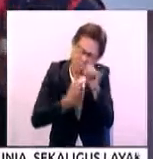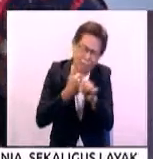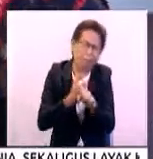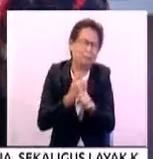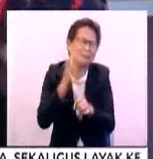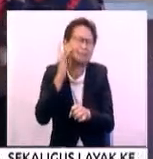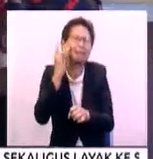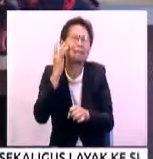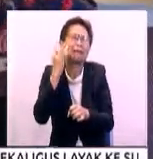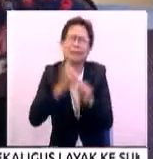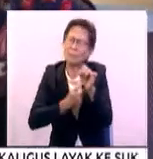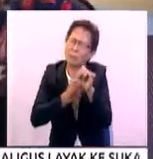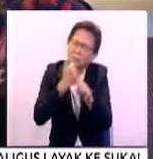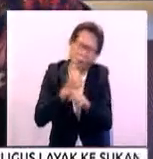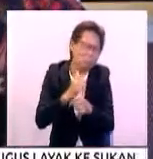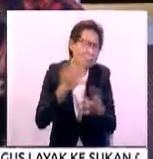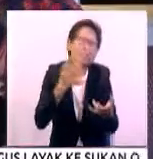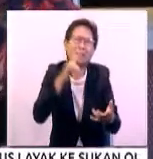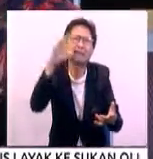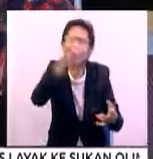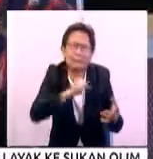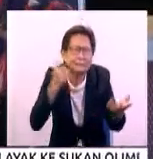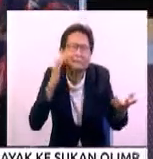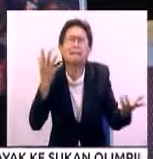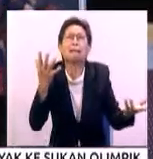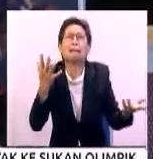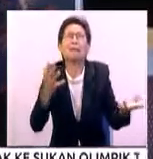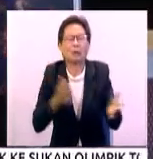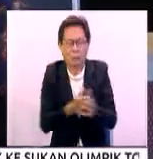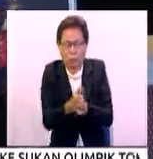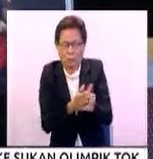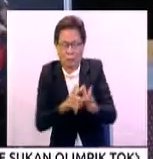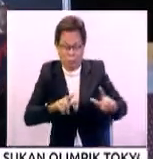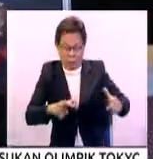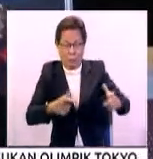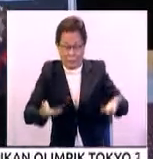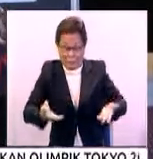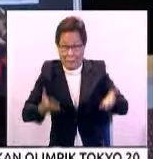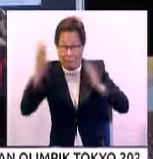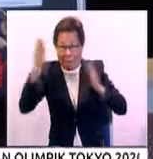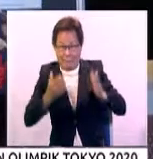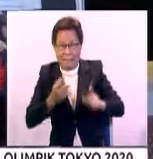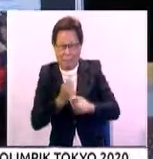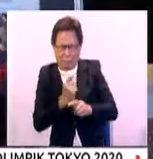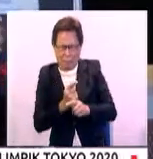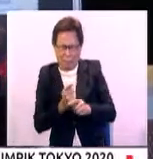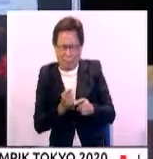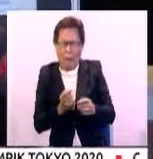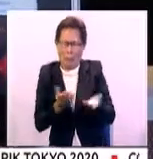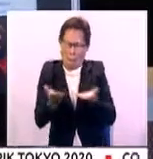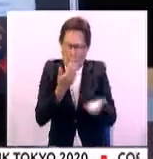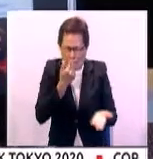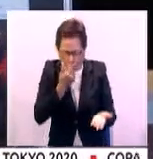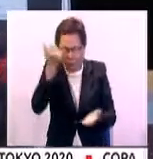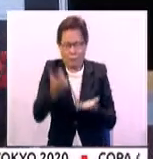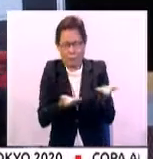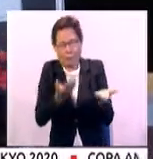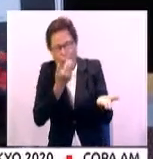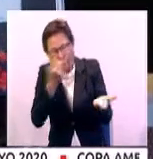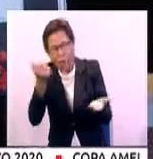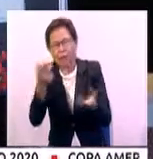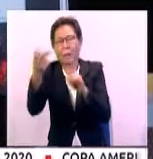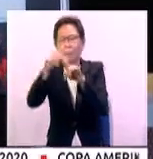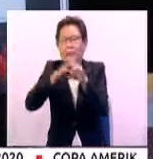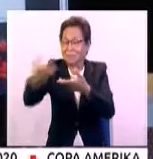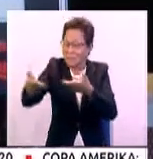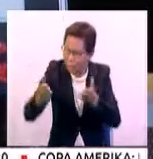jangka. Tapi usaha pasukan kami di sini ialah untuk tetap memberi yang terbaik ke tetamu kita.